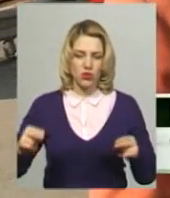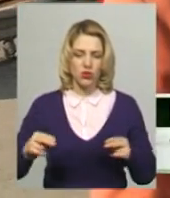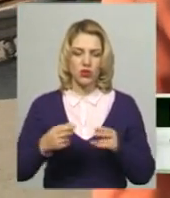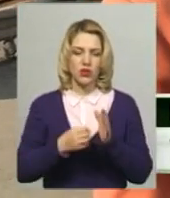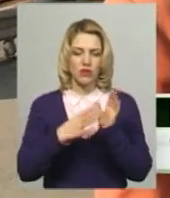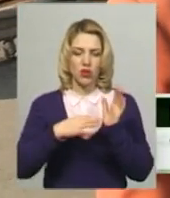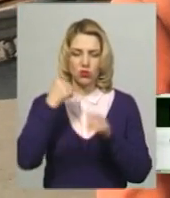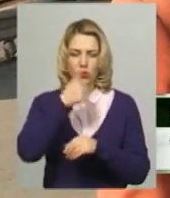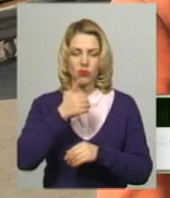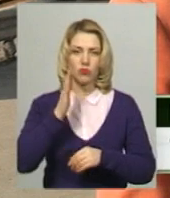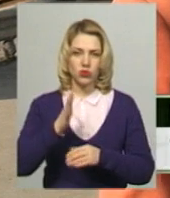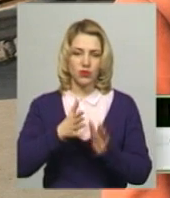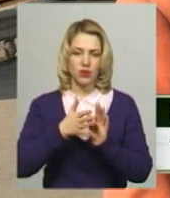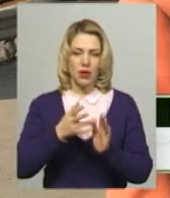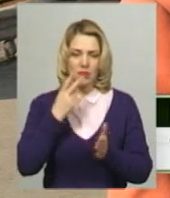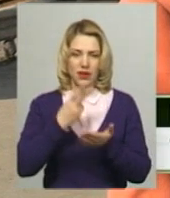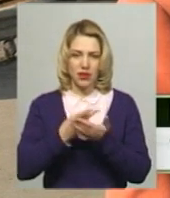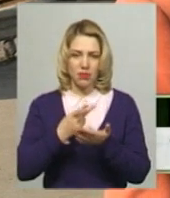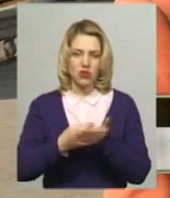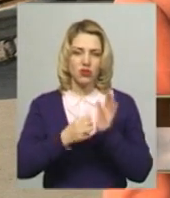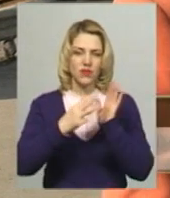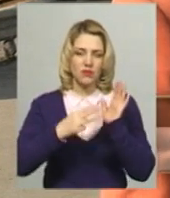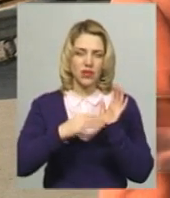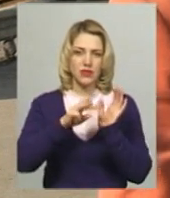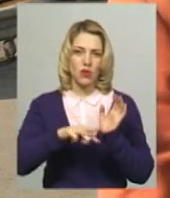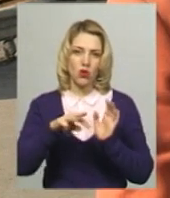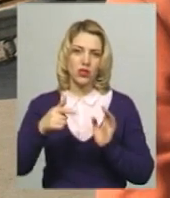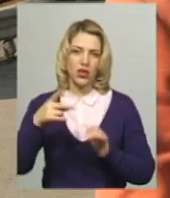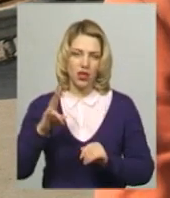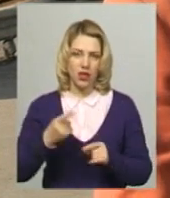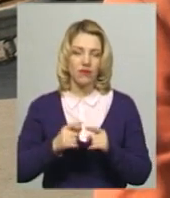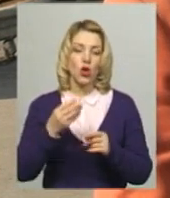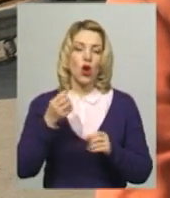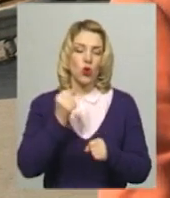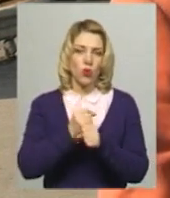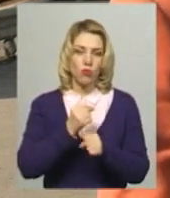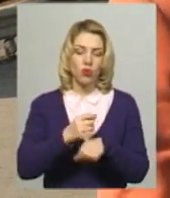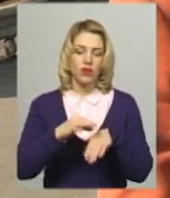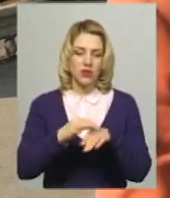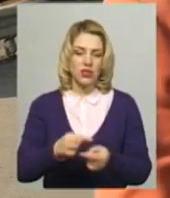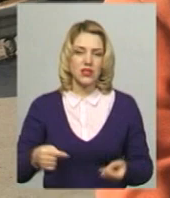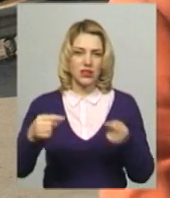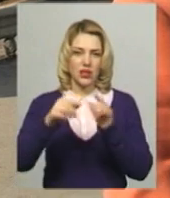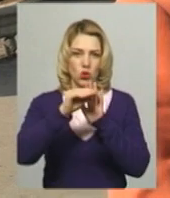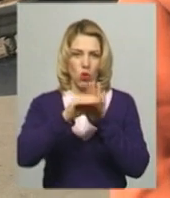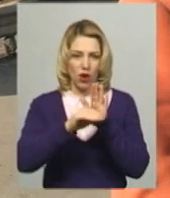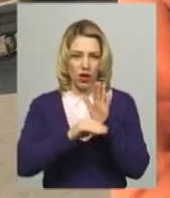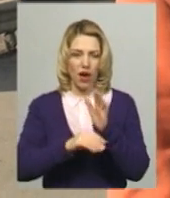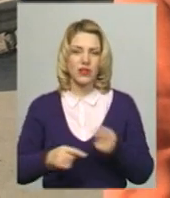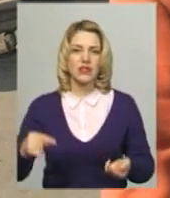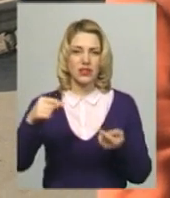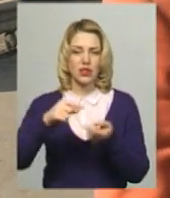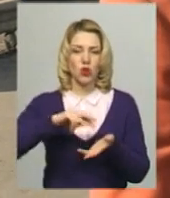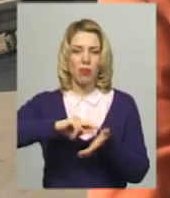18 мільйонів гривень. Це що по коштах. Роботи ведуться згідно графіку, тобто підрядник іде згідно плану